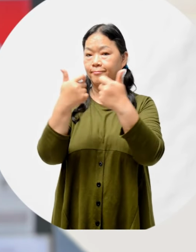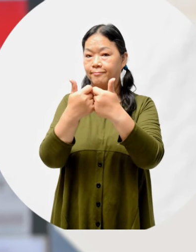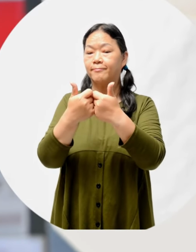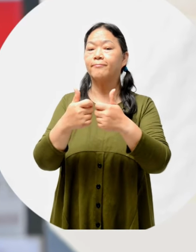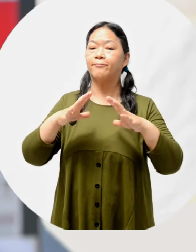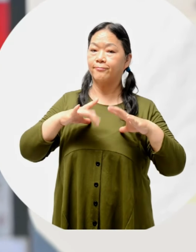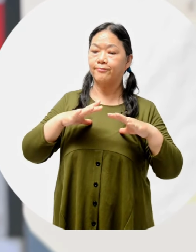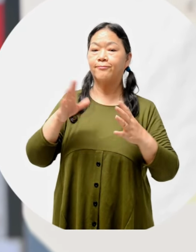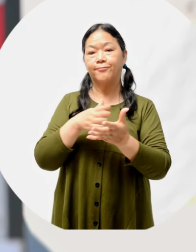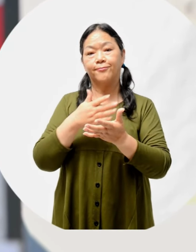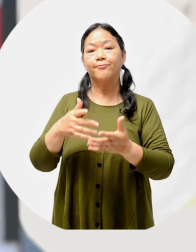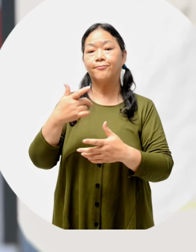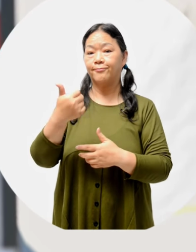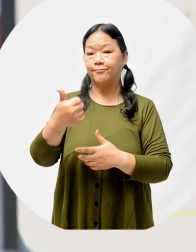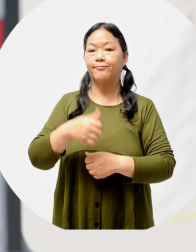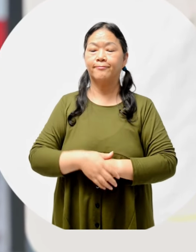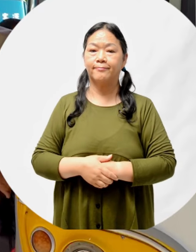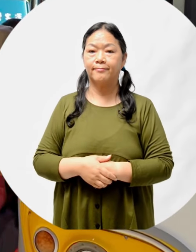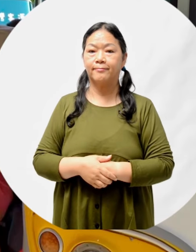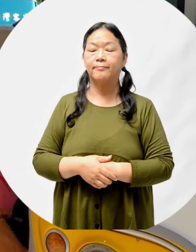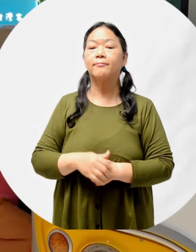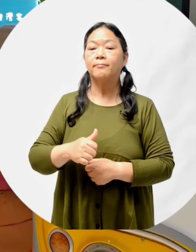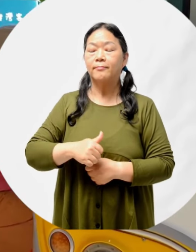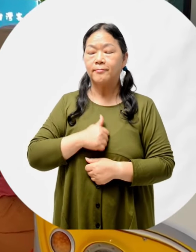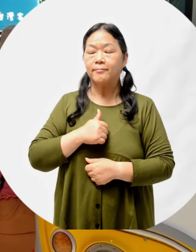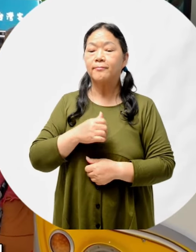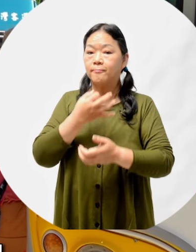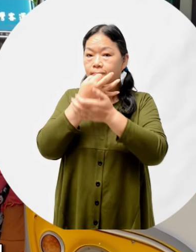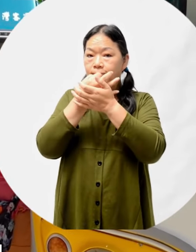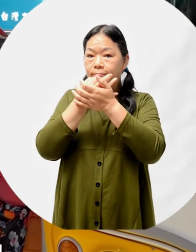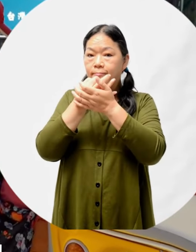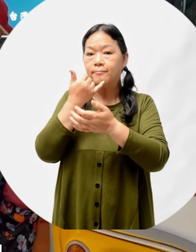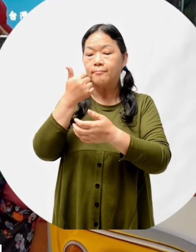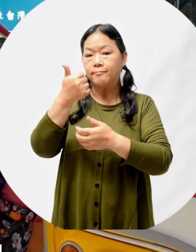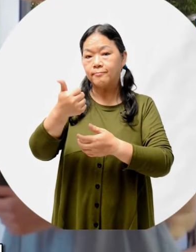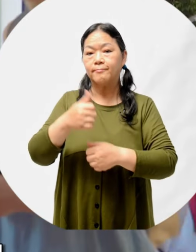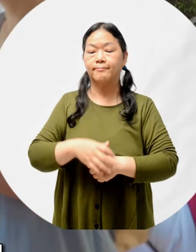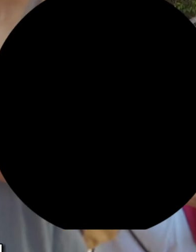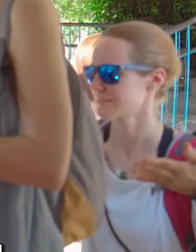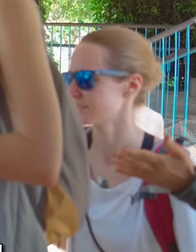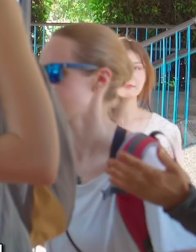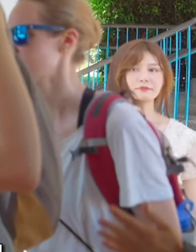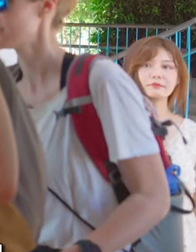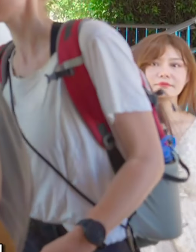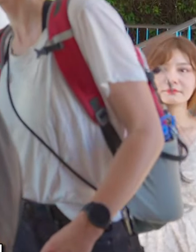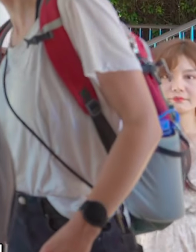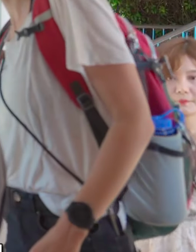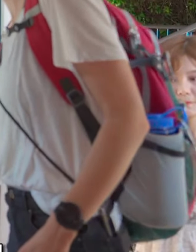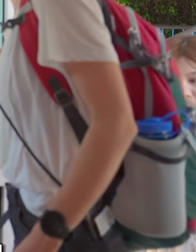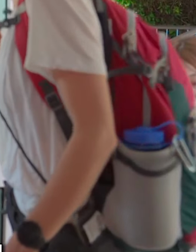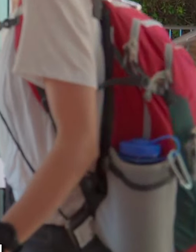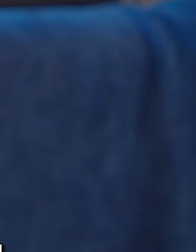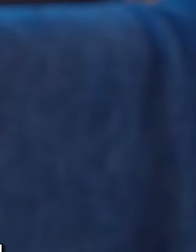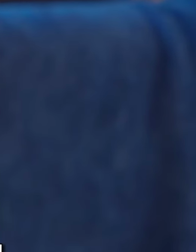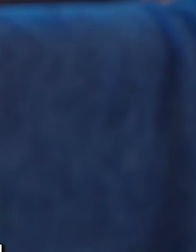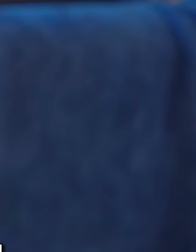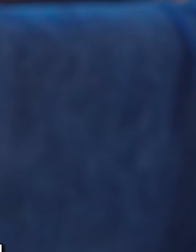适合轻松出游的好方式，也正响应了节能减碳的旅游新风潮。